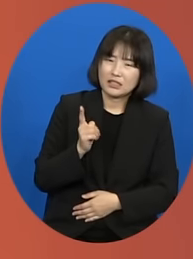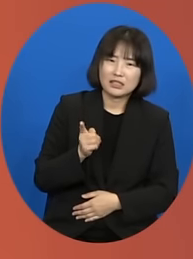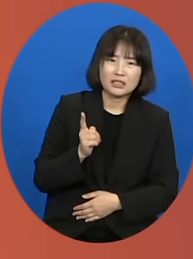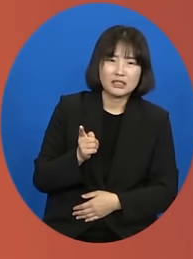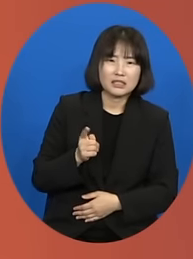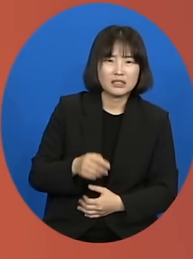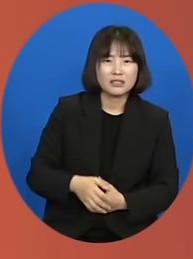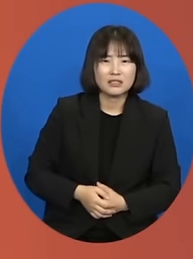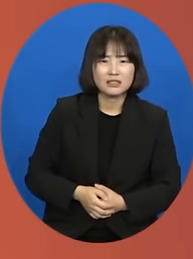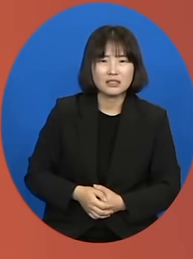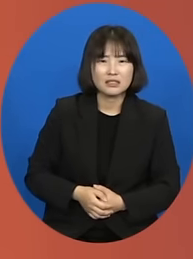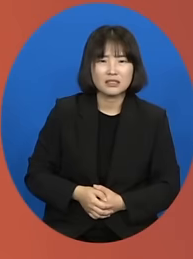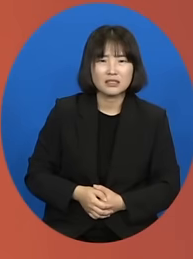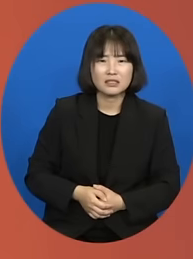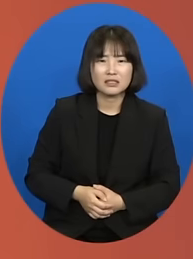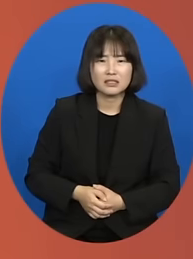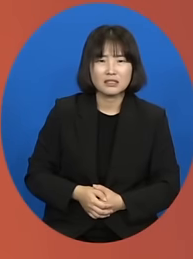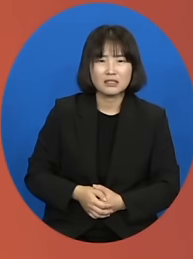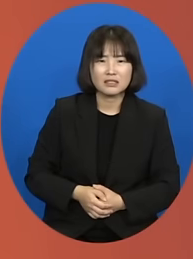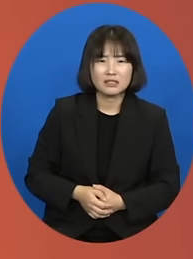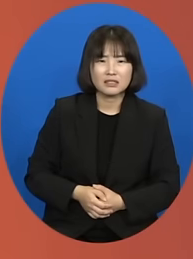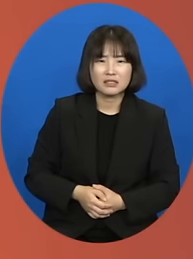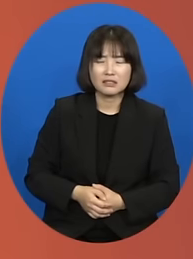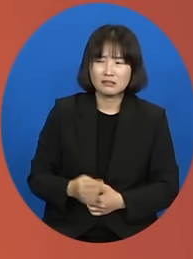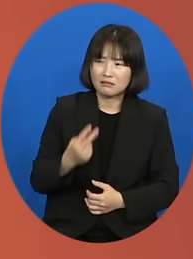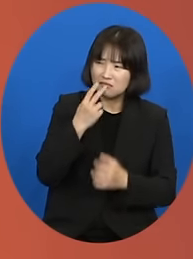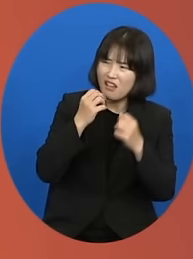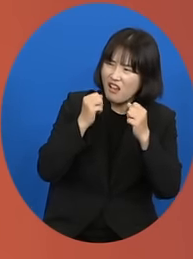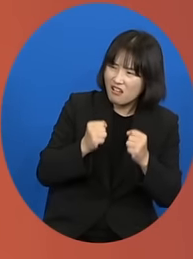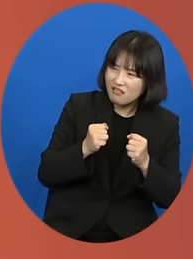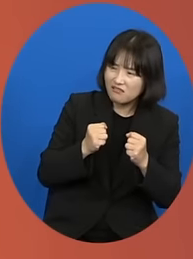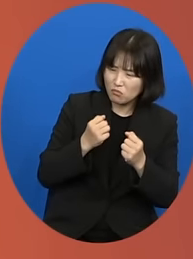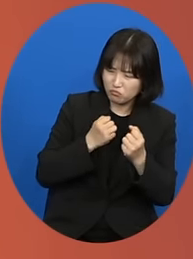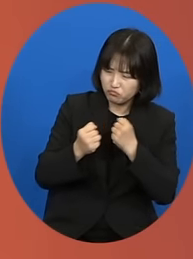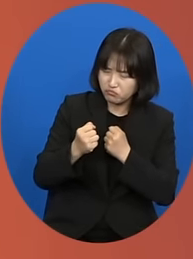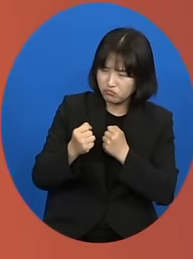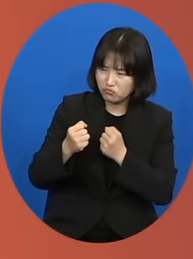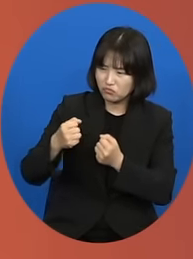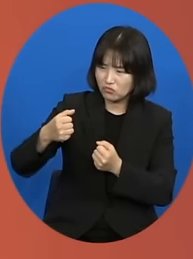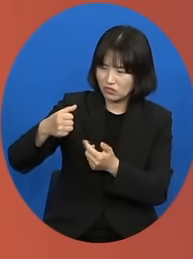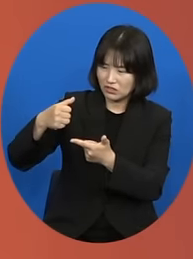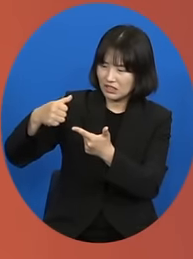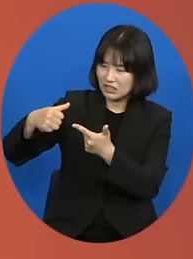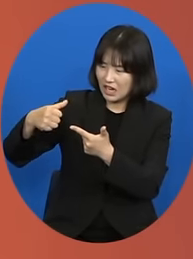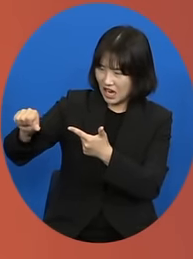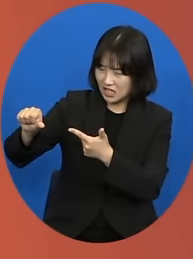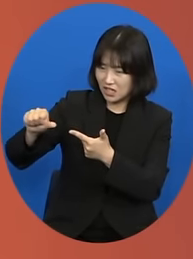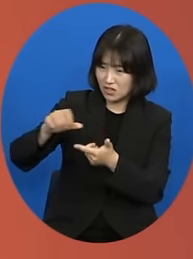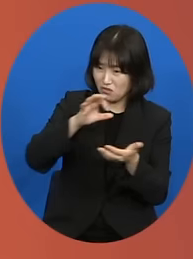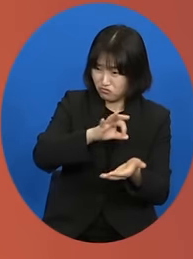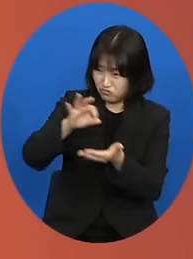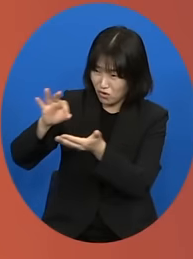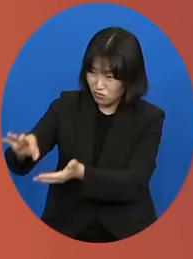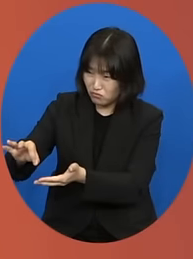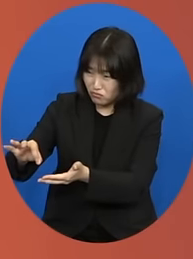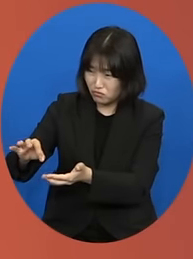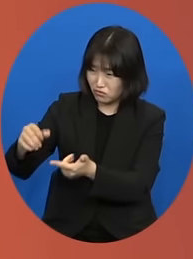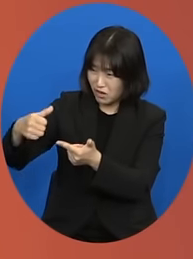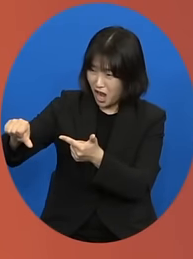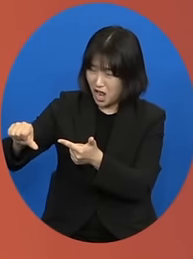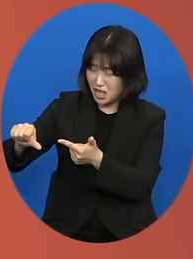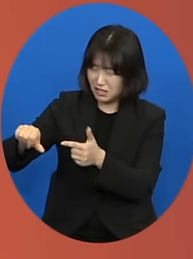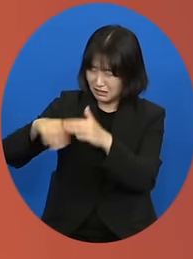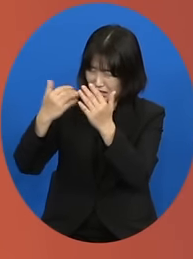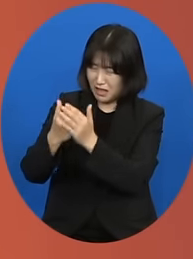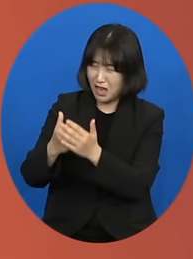그렇게 버젓이 살아있는데 아들한테 유산 다 줘가지고 그 아들이 글쎄 다 털어먹고 거지가 됐대. 그런데